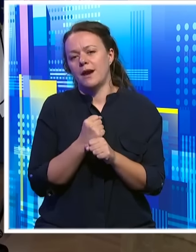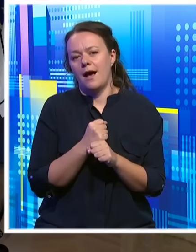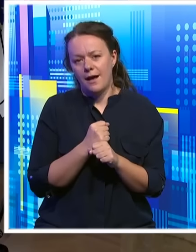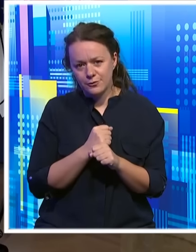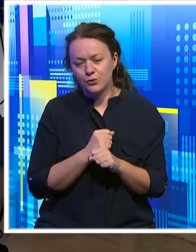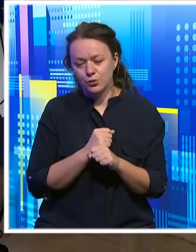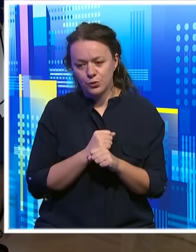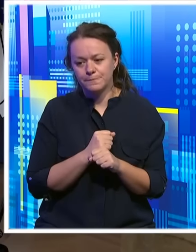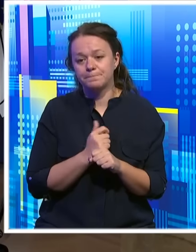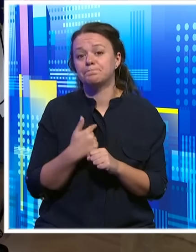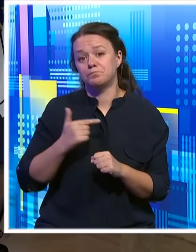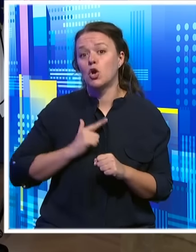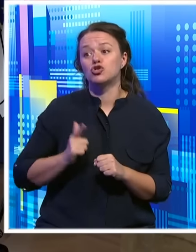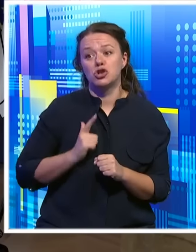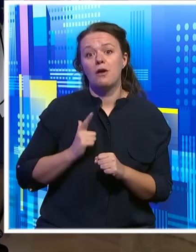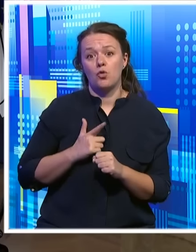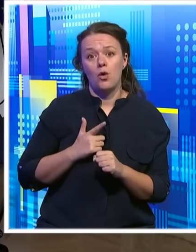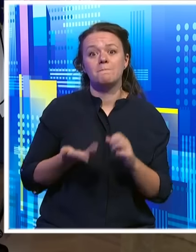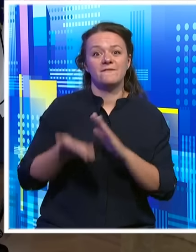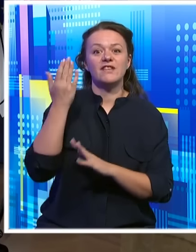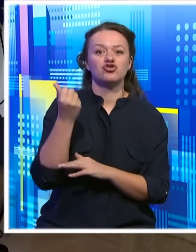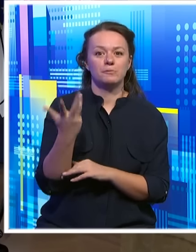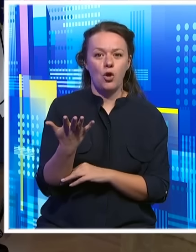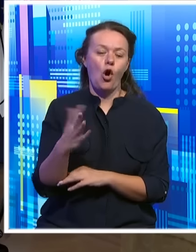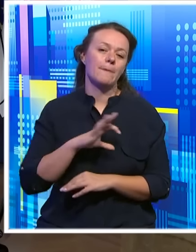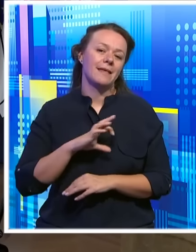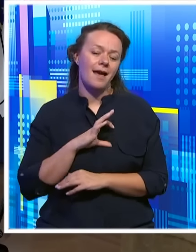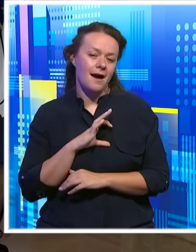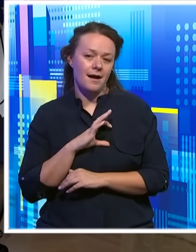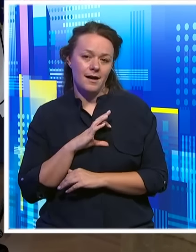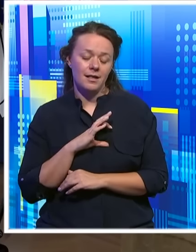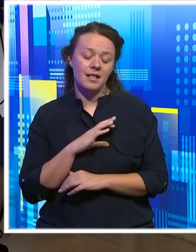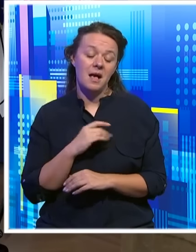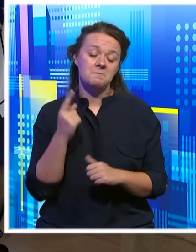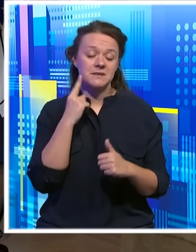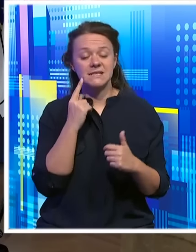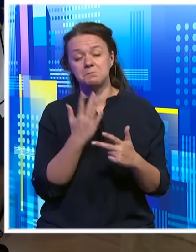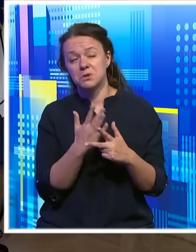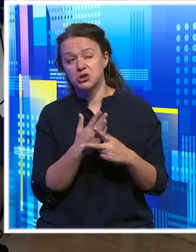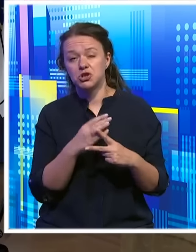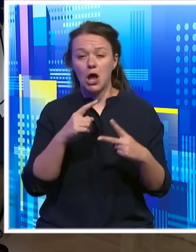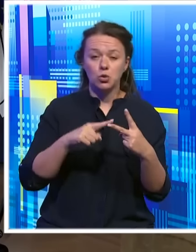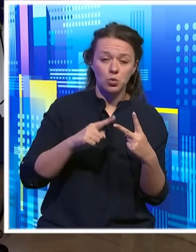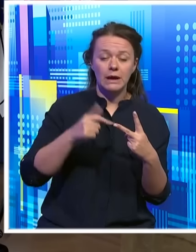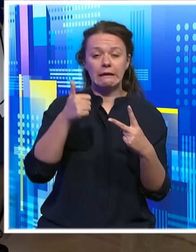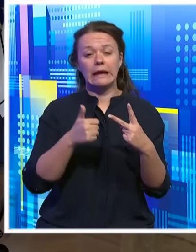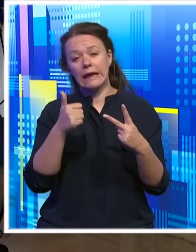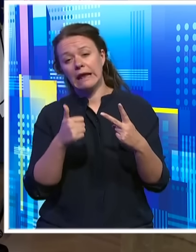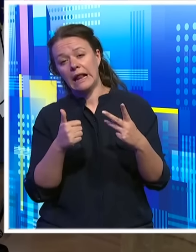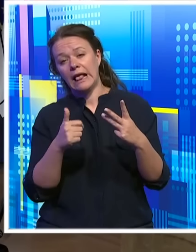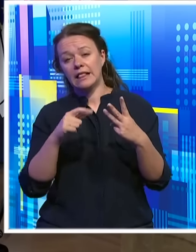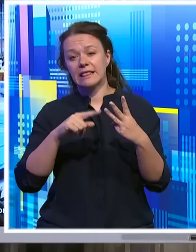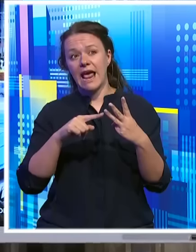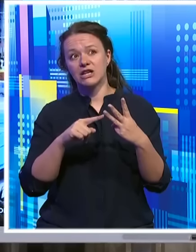njih očekujem mnogo veći broj medalja. To će biti, ja mislim, drugi ili treći najveći i po broju gledalaca po